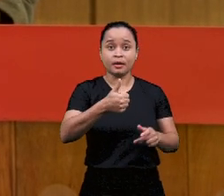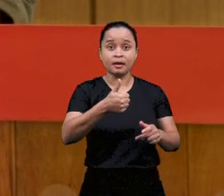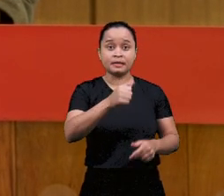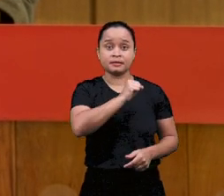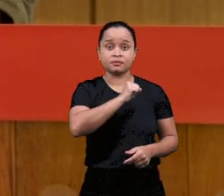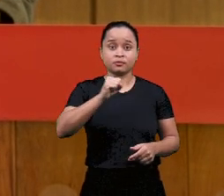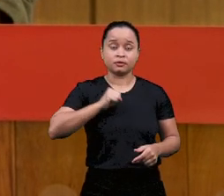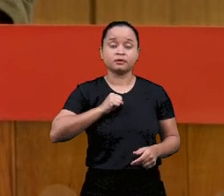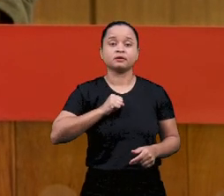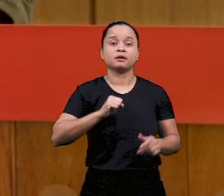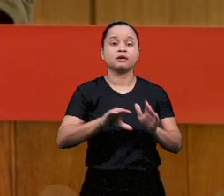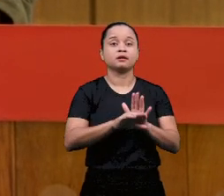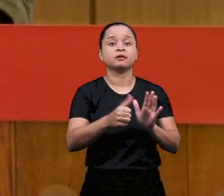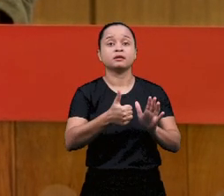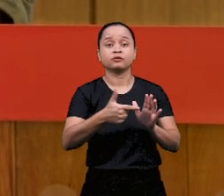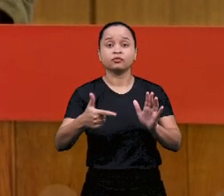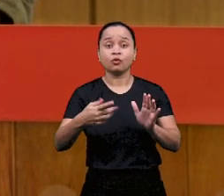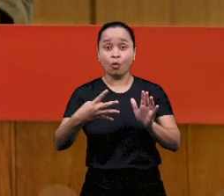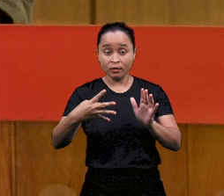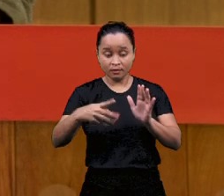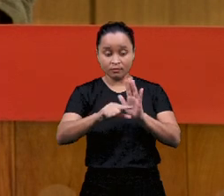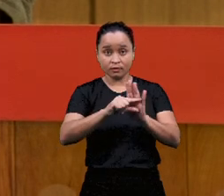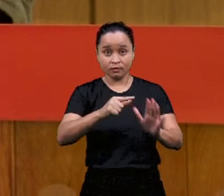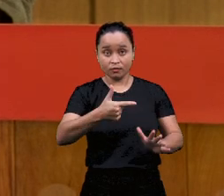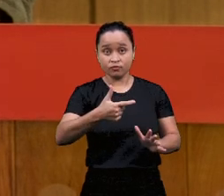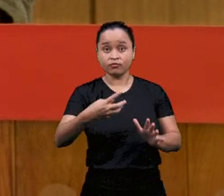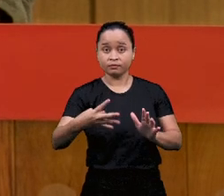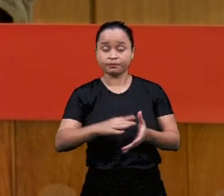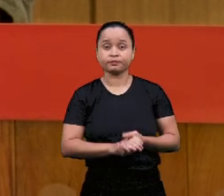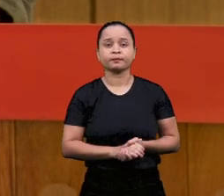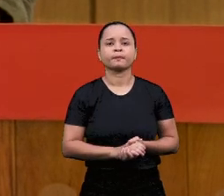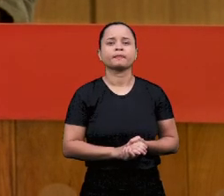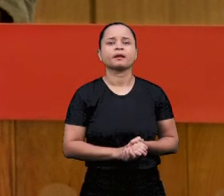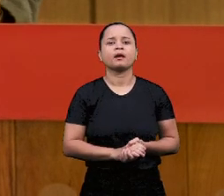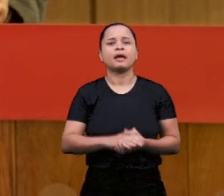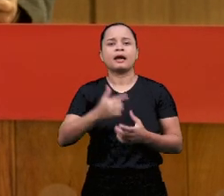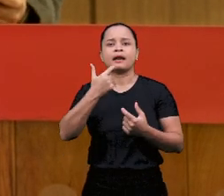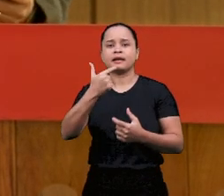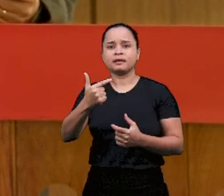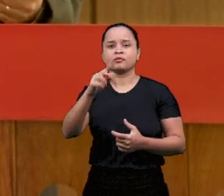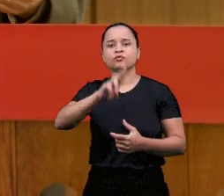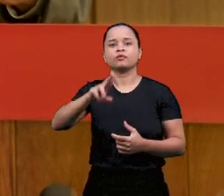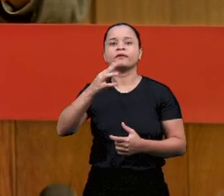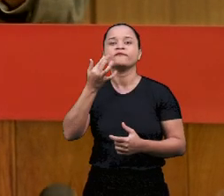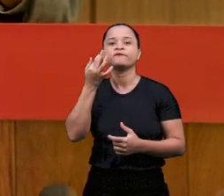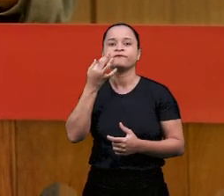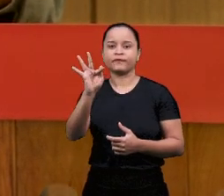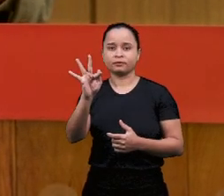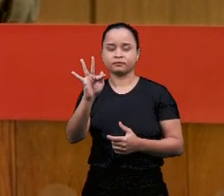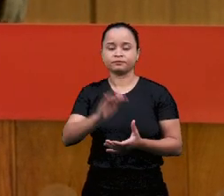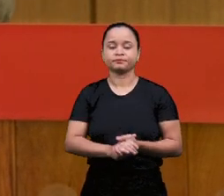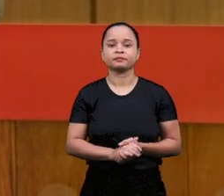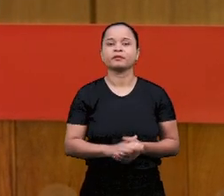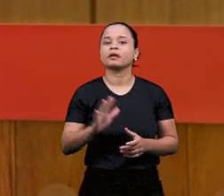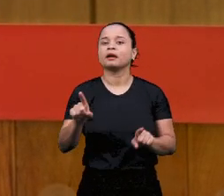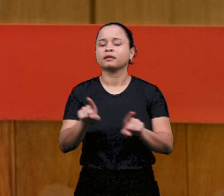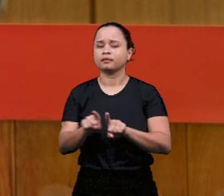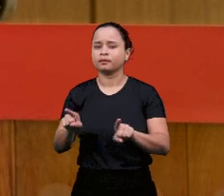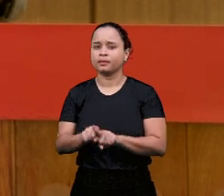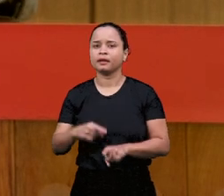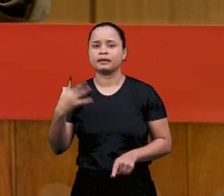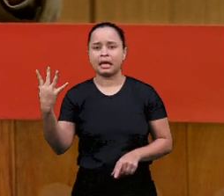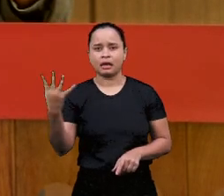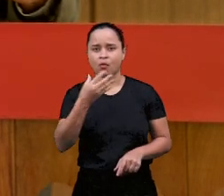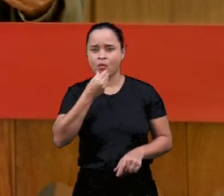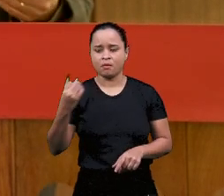c'est un pays de langue française, au Niger. Et à la fin, il dit, de l'autre côté, nous avons David, l'homme qui